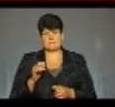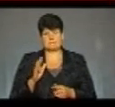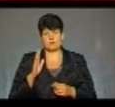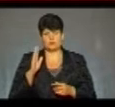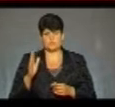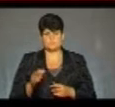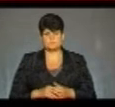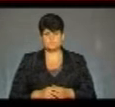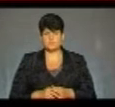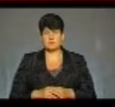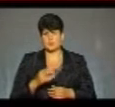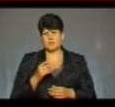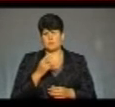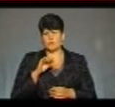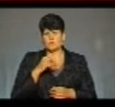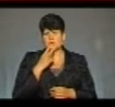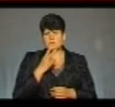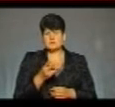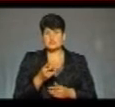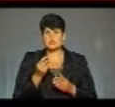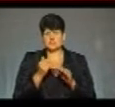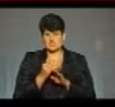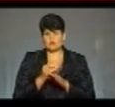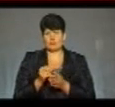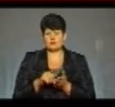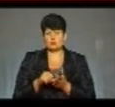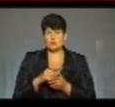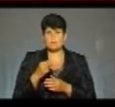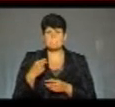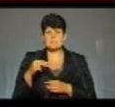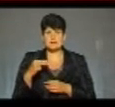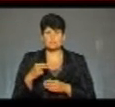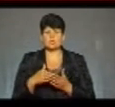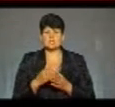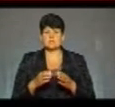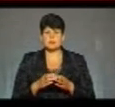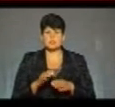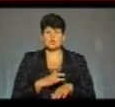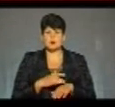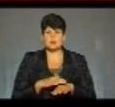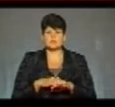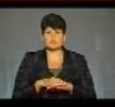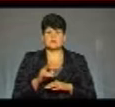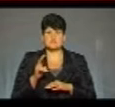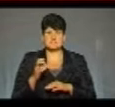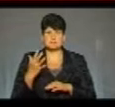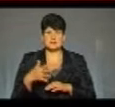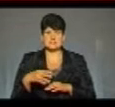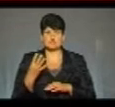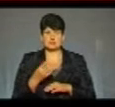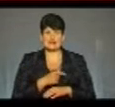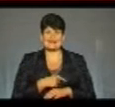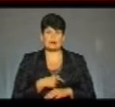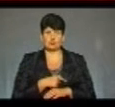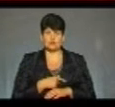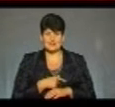ще подивимося частинку виступу президента. Отже, політична партія «Слуга народу» має монобільшість, це 254